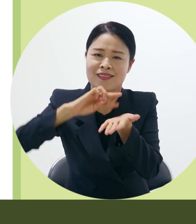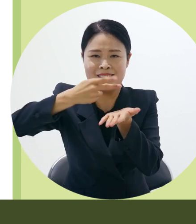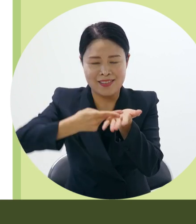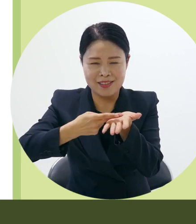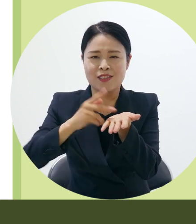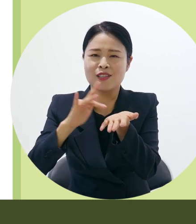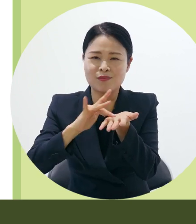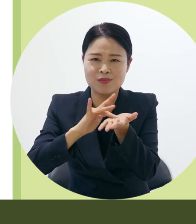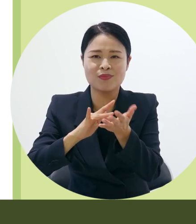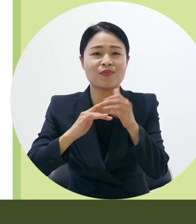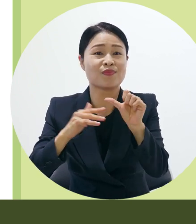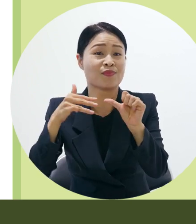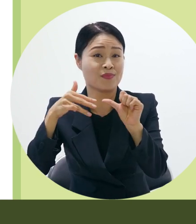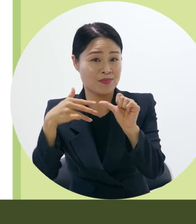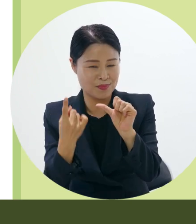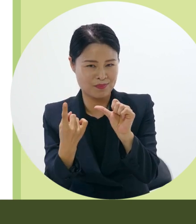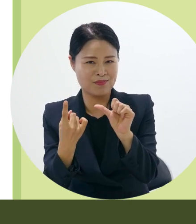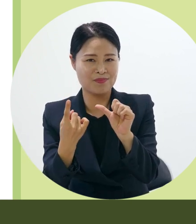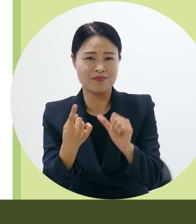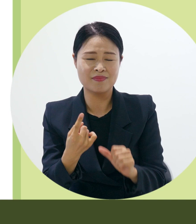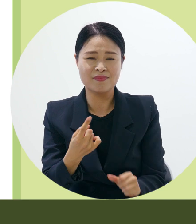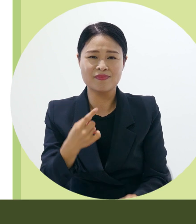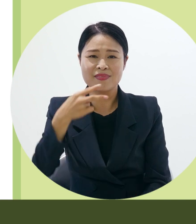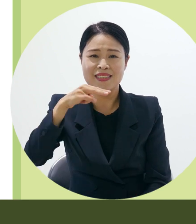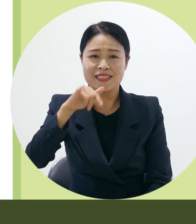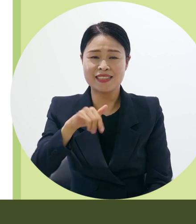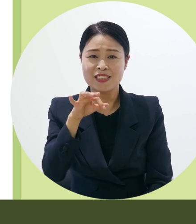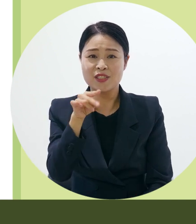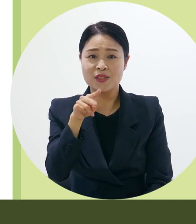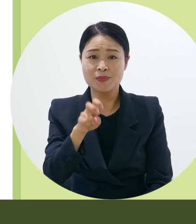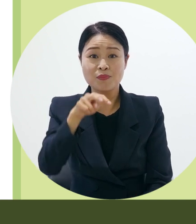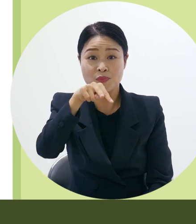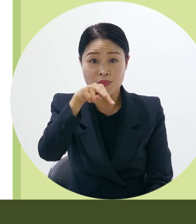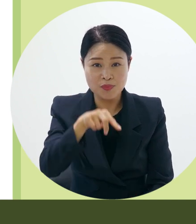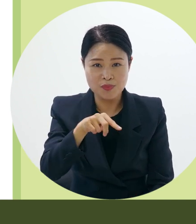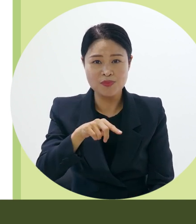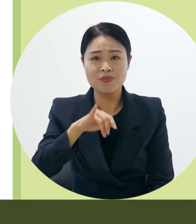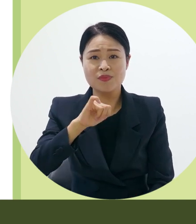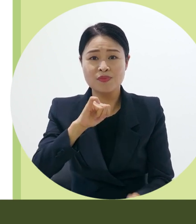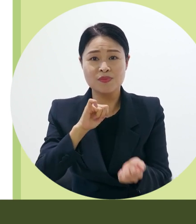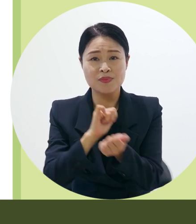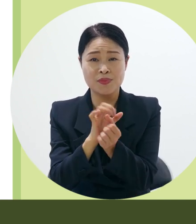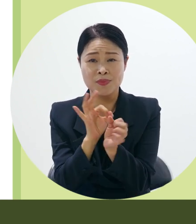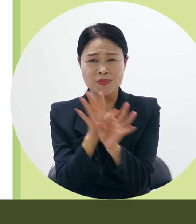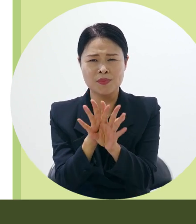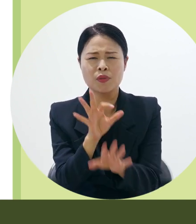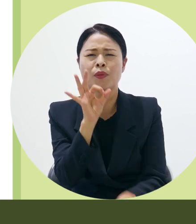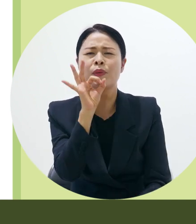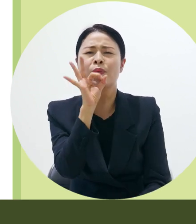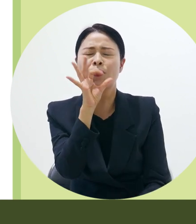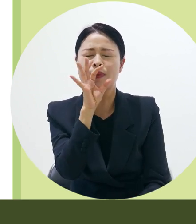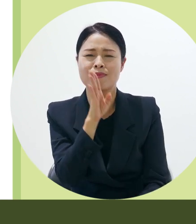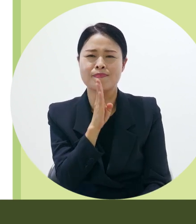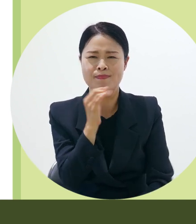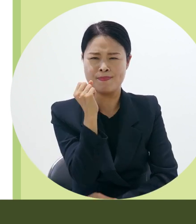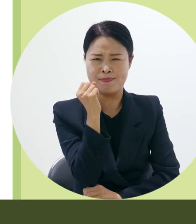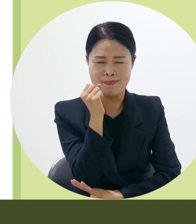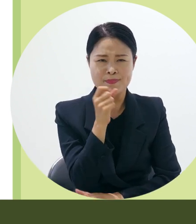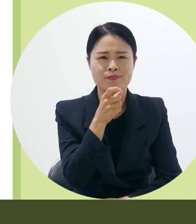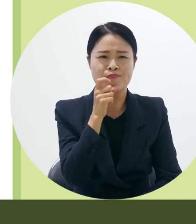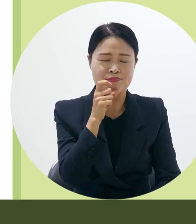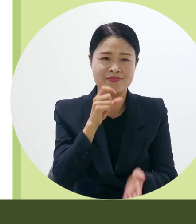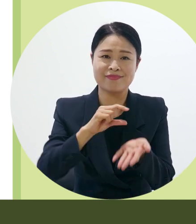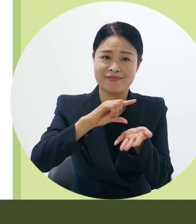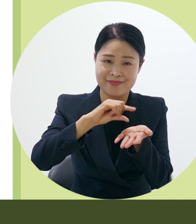헹구어내고 착용하십시오. 식염수는 살균 작용이 없으므로 본 용액을 식염수와 혼합하여